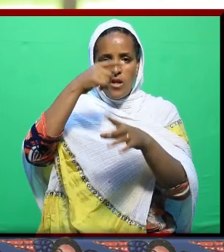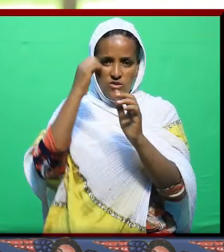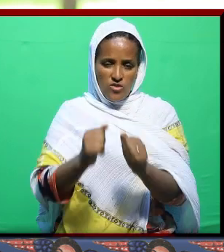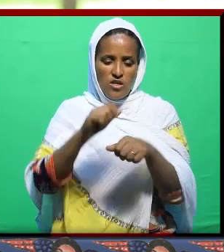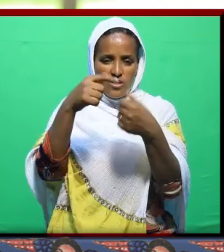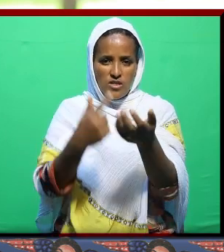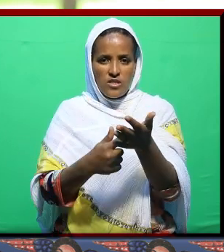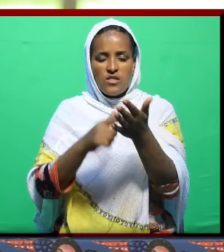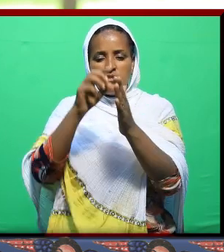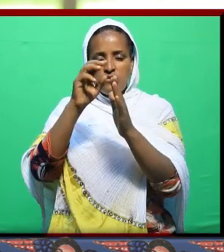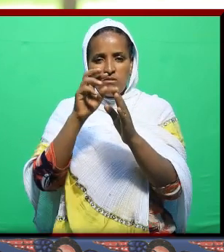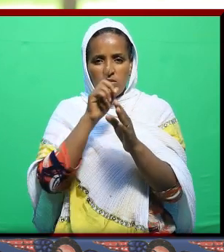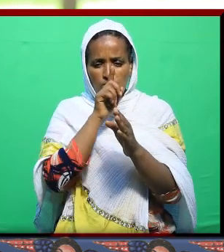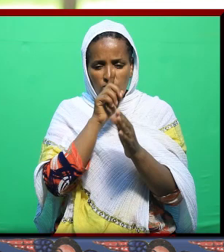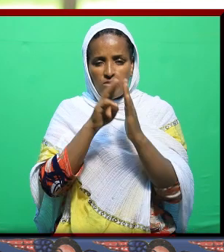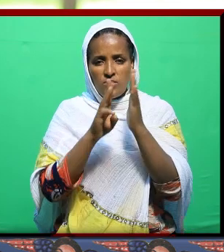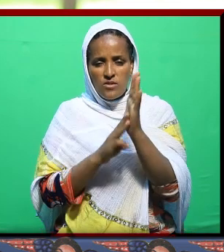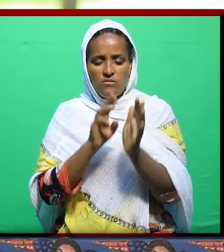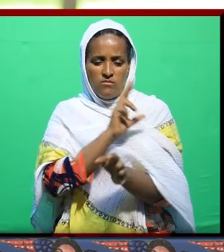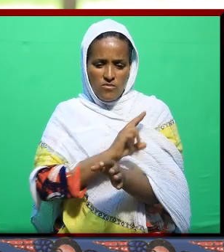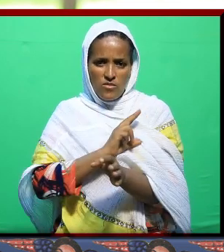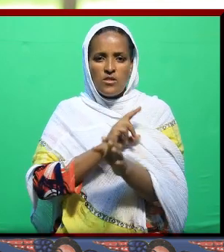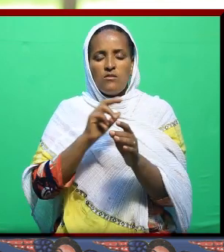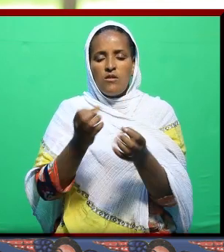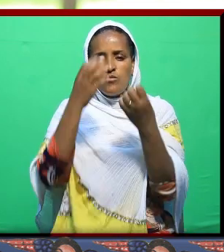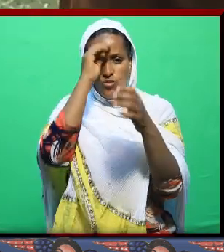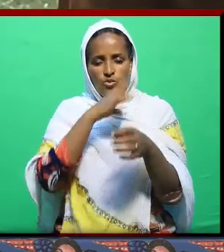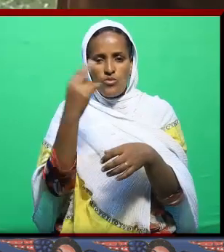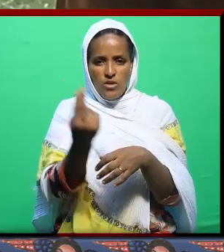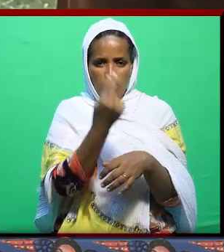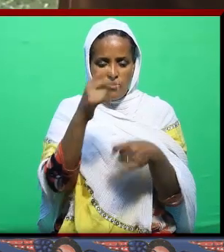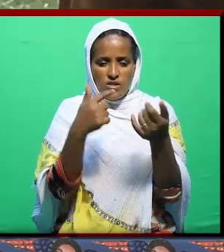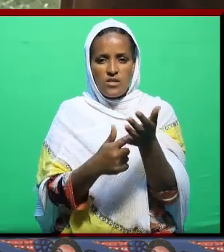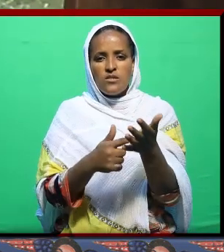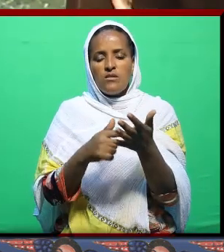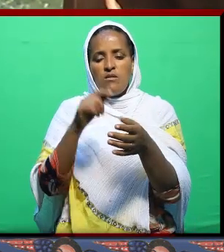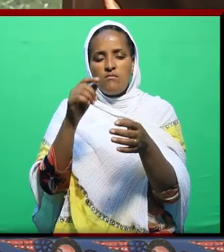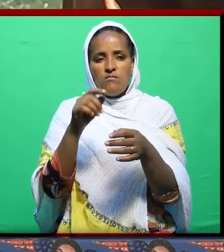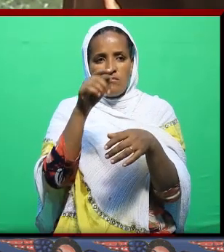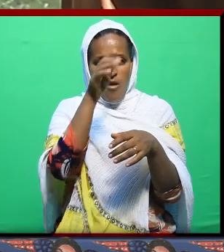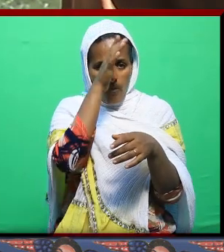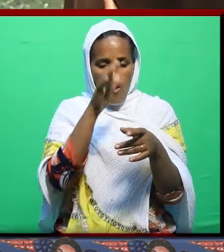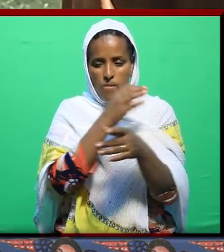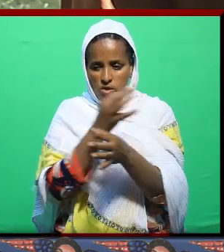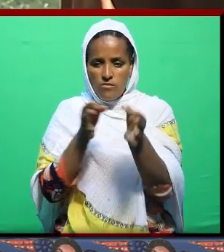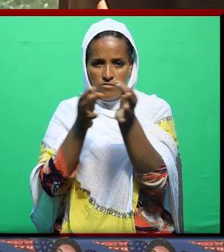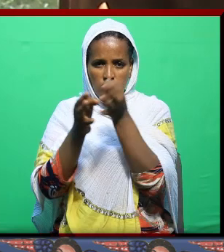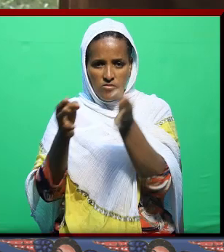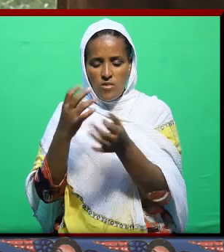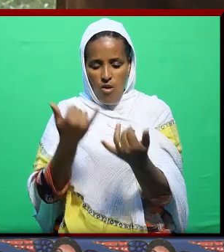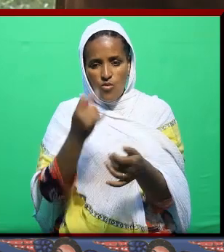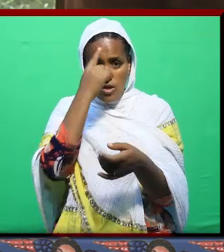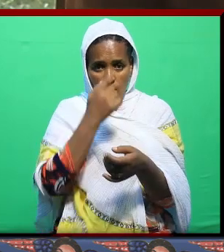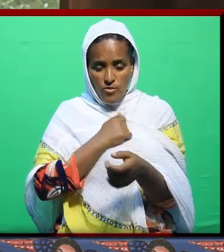ይችላል ስለዚህ ጭምትነት ለብዙ ሰዎች ጠቃሚ ናት ለማለት የኔታ ያለው ነገር በሚገባ አስቀምጣውታል